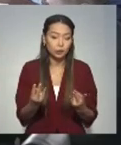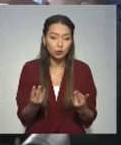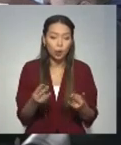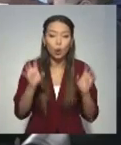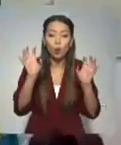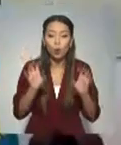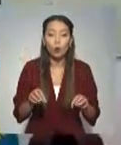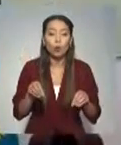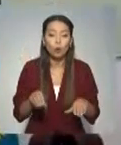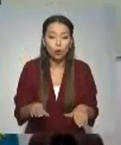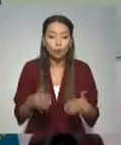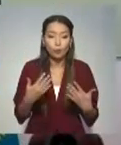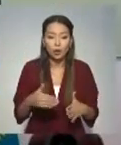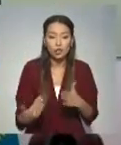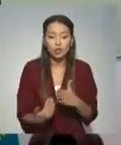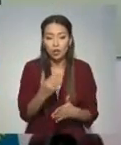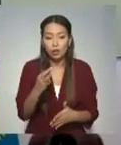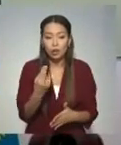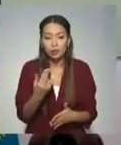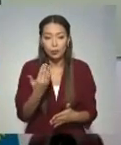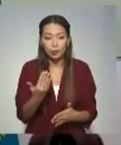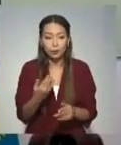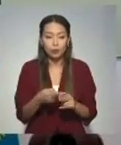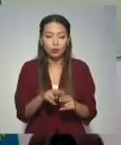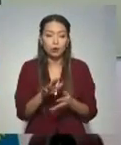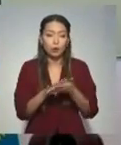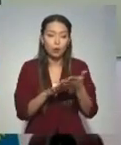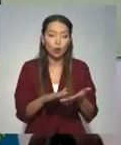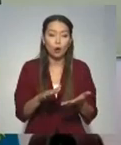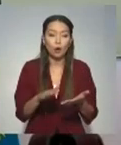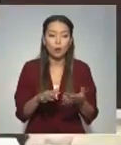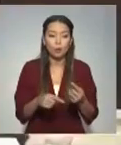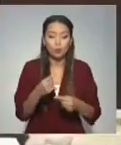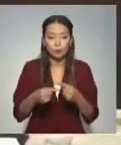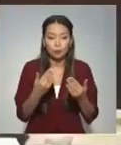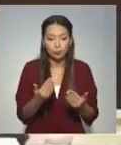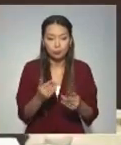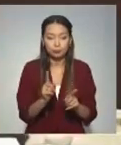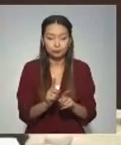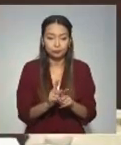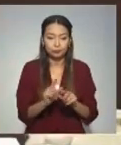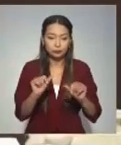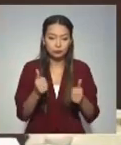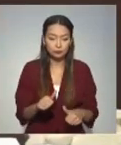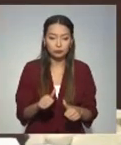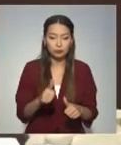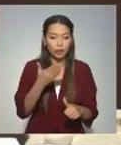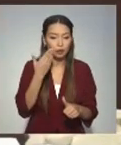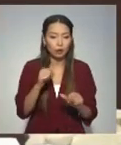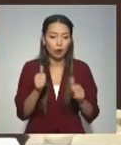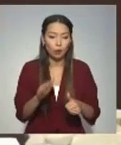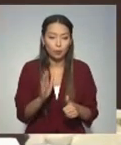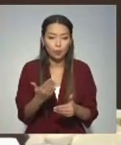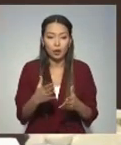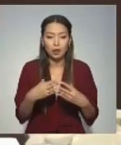Кодекс қабылданғаннан соң жаңа әлеуметтік саясат өтініш беру формасынан проактивті форматқа көшу керек. Ол